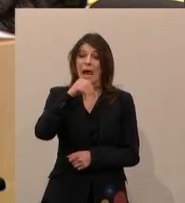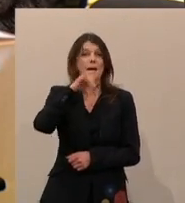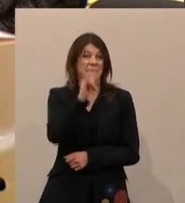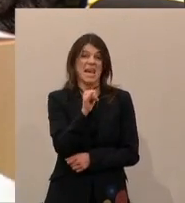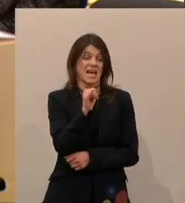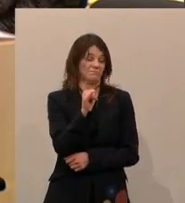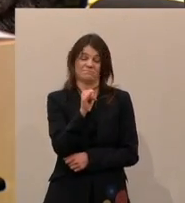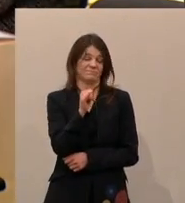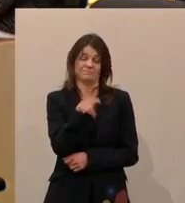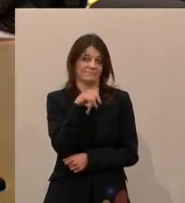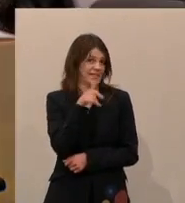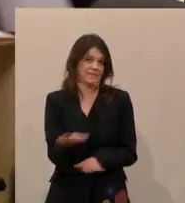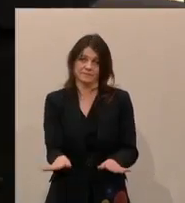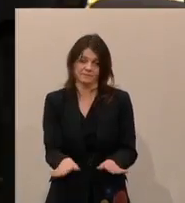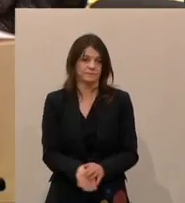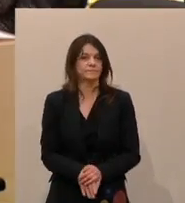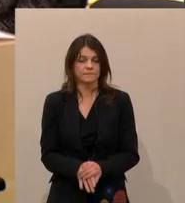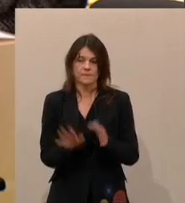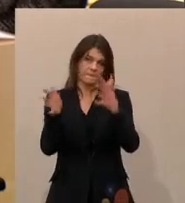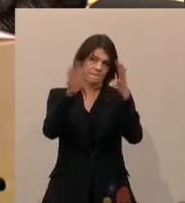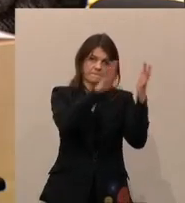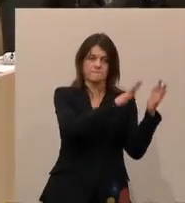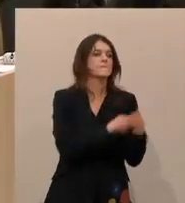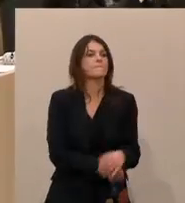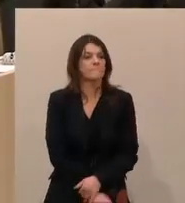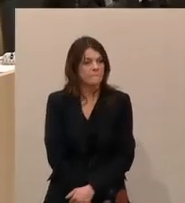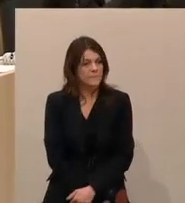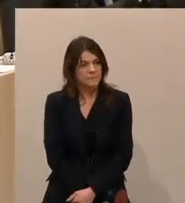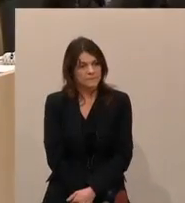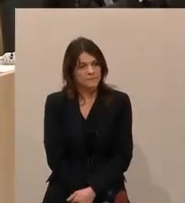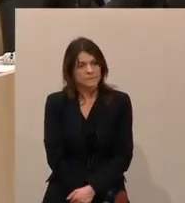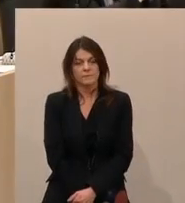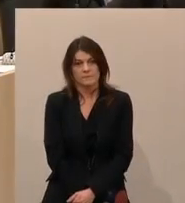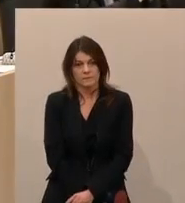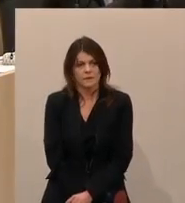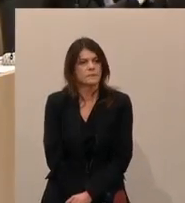ist es jedenfalls nicht. Und dann komme ich noch